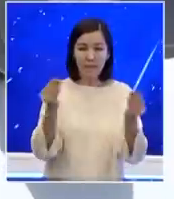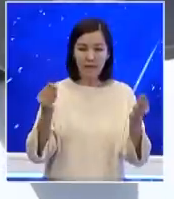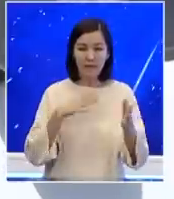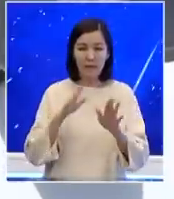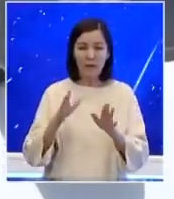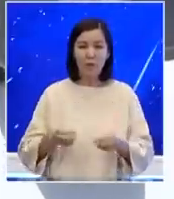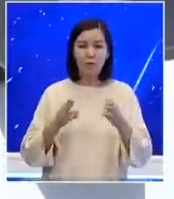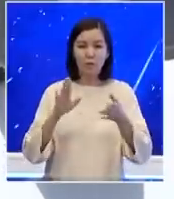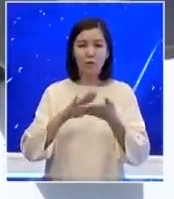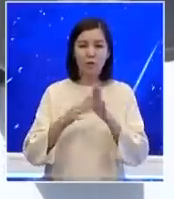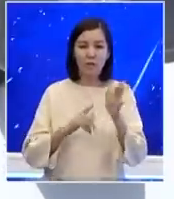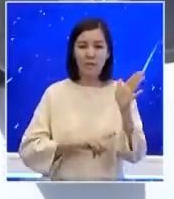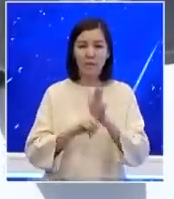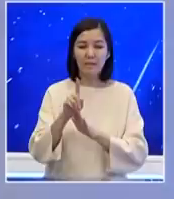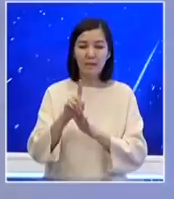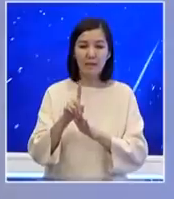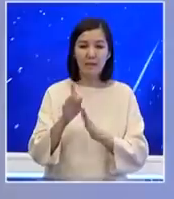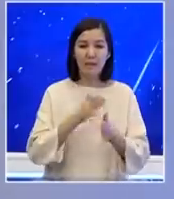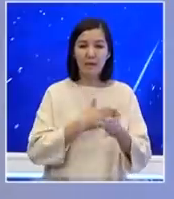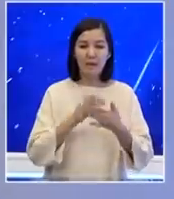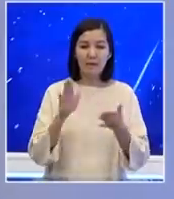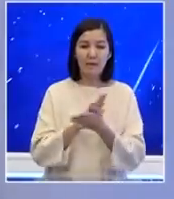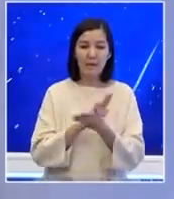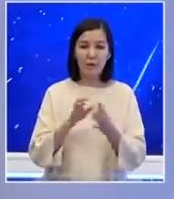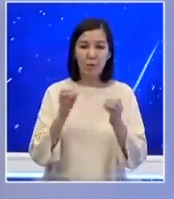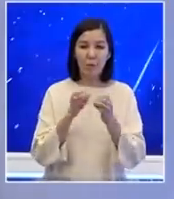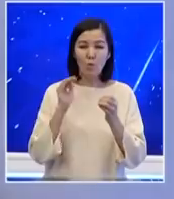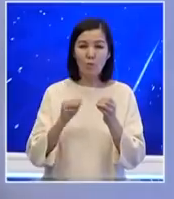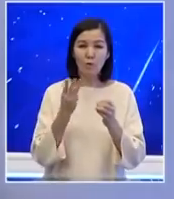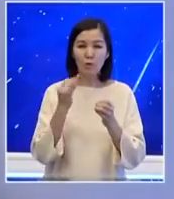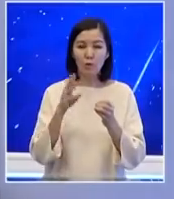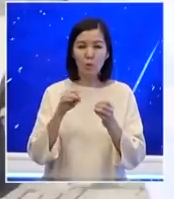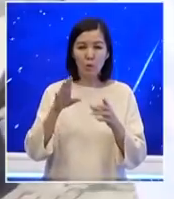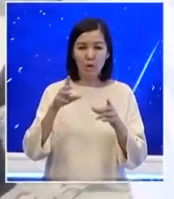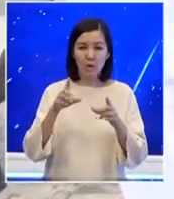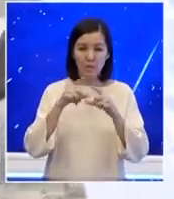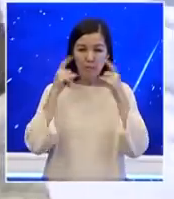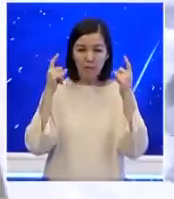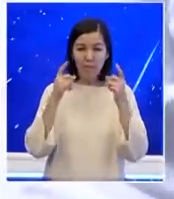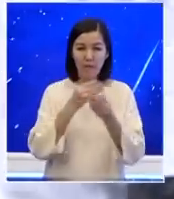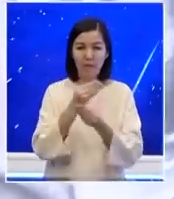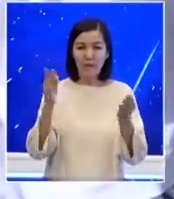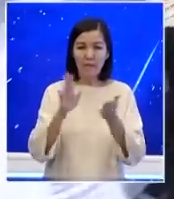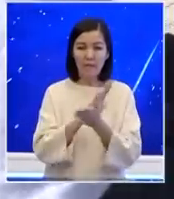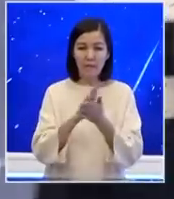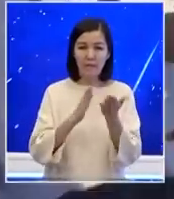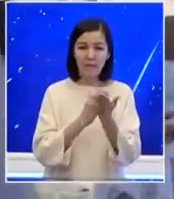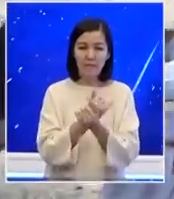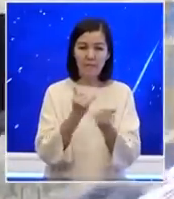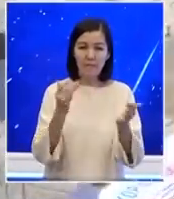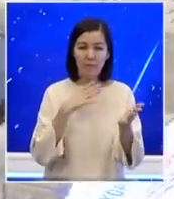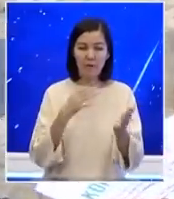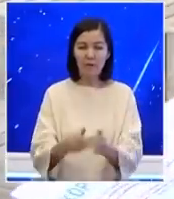Төтенше жағдай жарияланғаннан бері волонтерлар 10 мыңға жуық бетперде үлестірген. Рахат Рахымжанов, Абылай Құттықбай, Жетісу